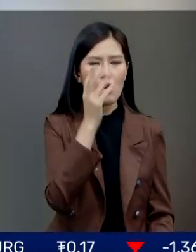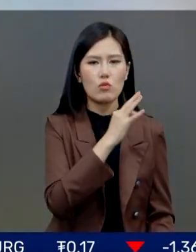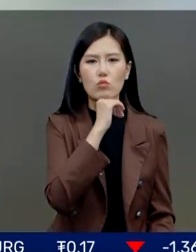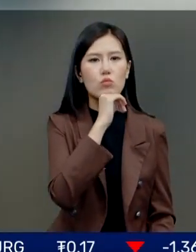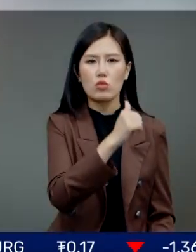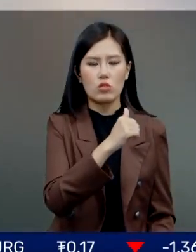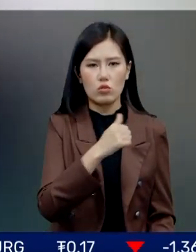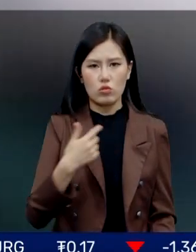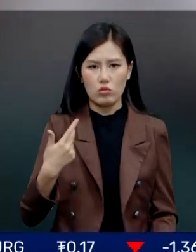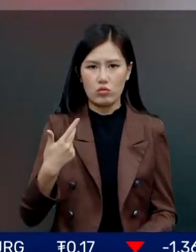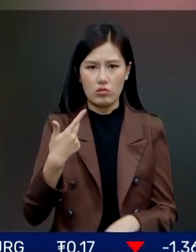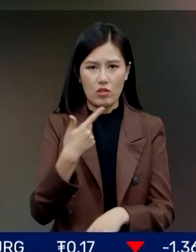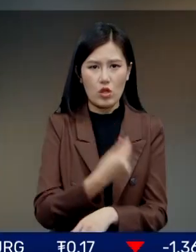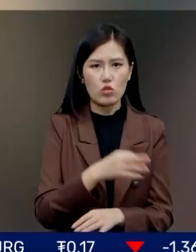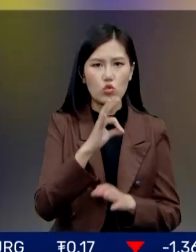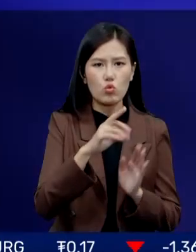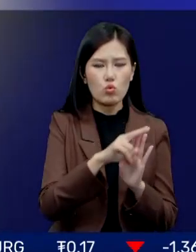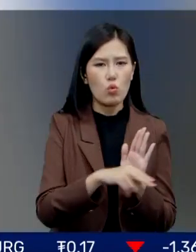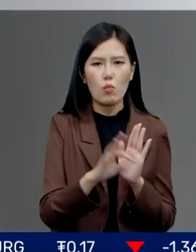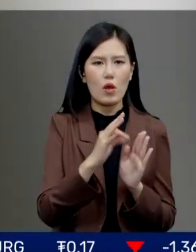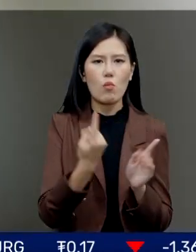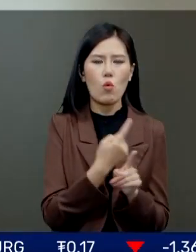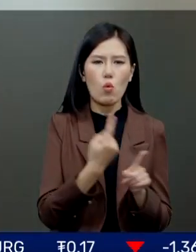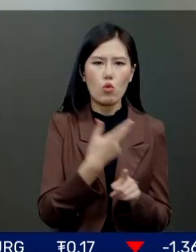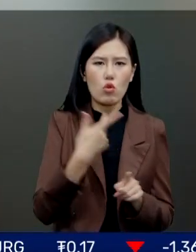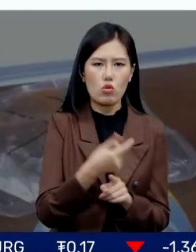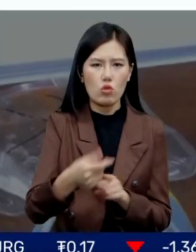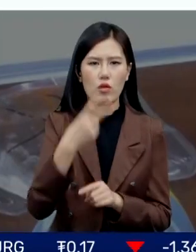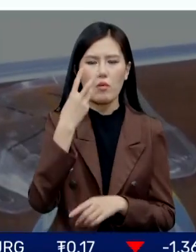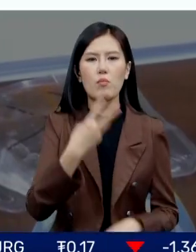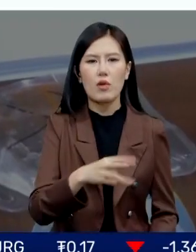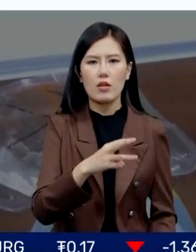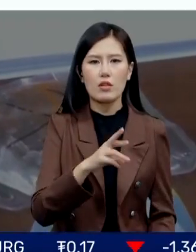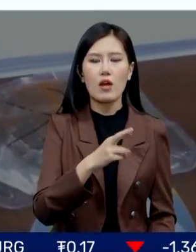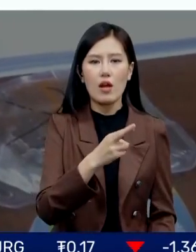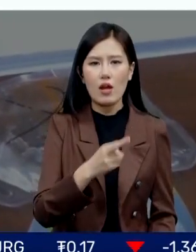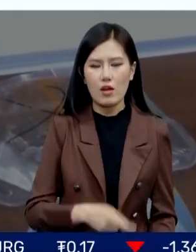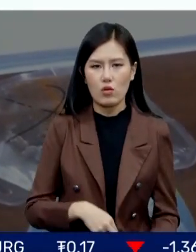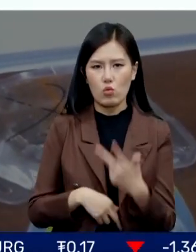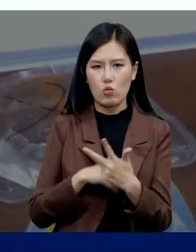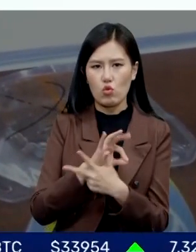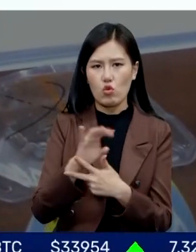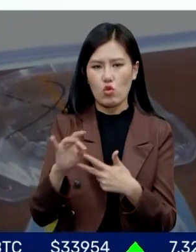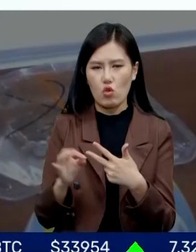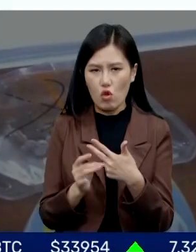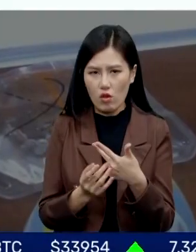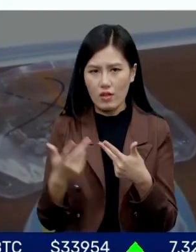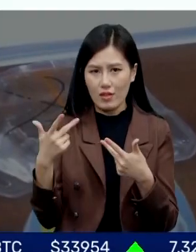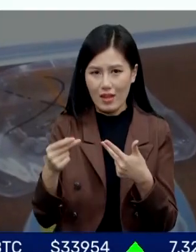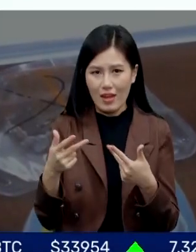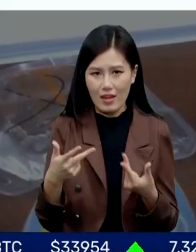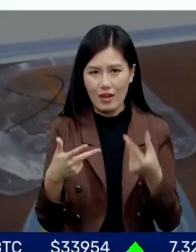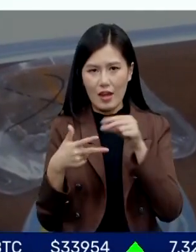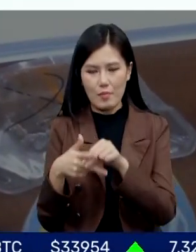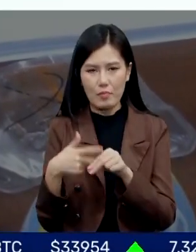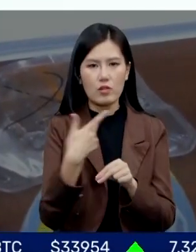тарилах их стандартыг хангаагүй буюу процедурын алдаа гаргасан байж болзошгүй гэлээ. Эмчийн бичиж өгсөн нийт 3 төрлийн антибиотик агуулсан тариаг өмнө нь хүүхдүүдэд хийж